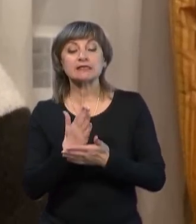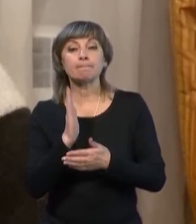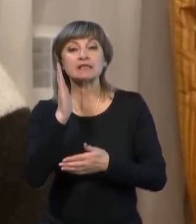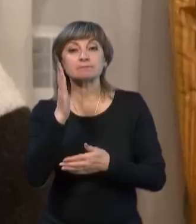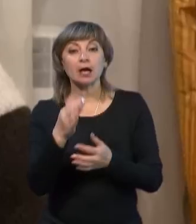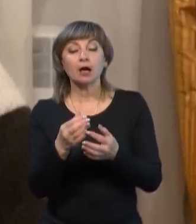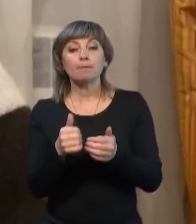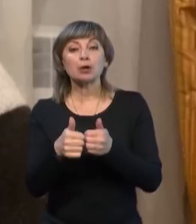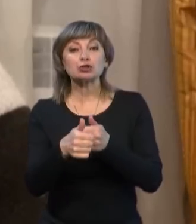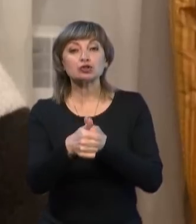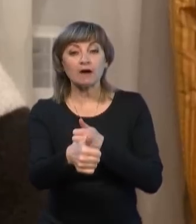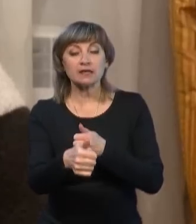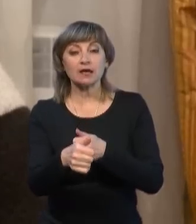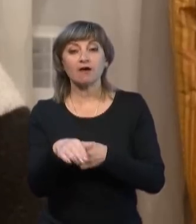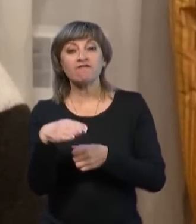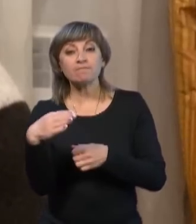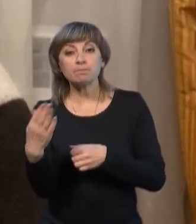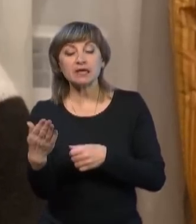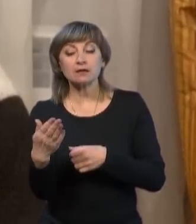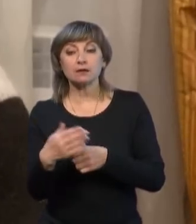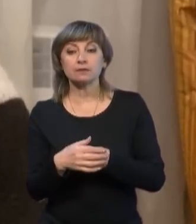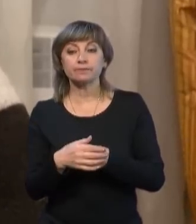просування в бік